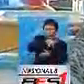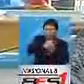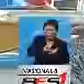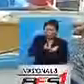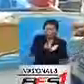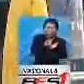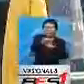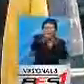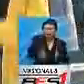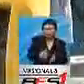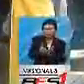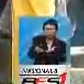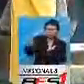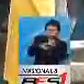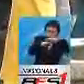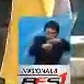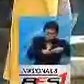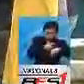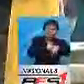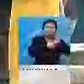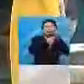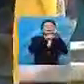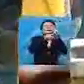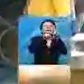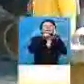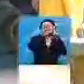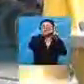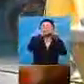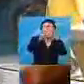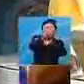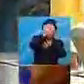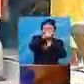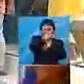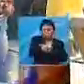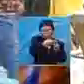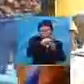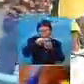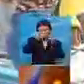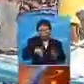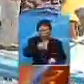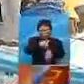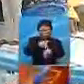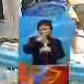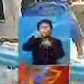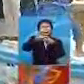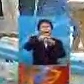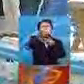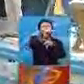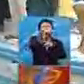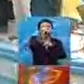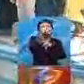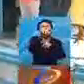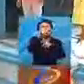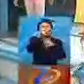kapal nelayan terbabit kira-kira jam 159 pagi mangsa culik merupakan Warga Filipina dikenali sebagai loloi